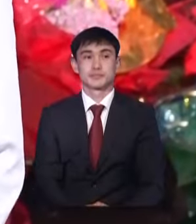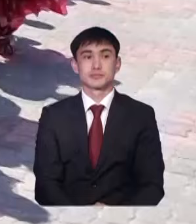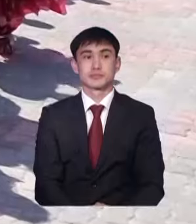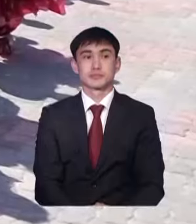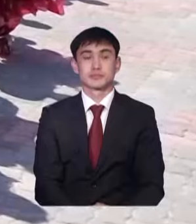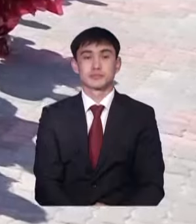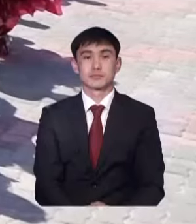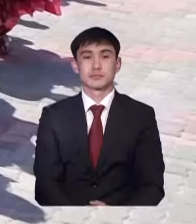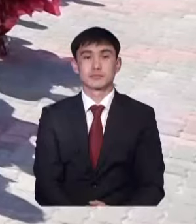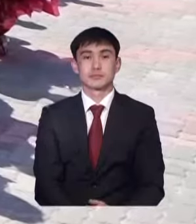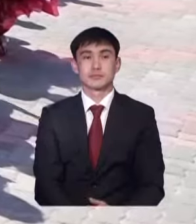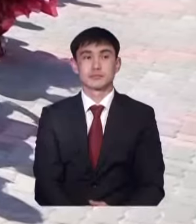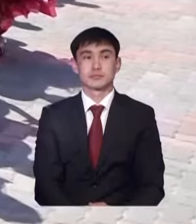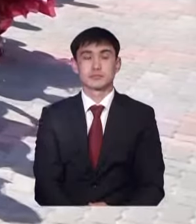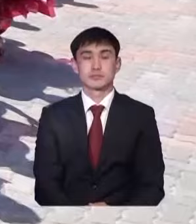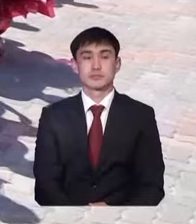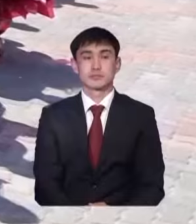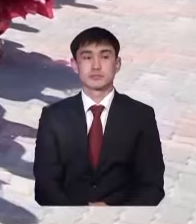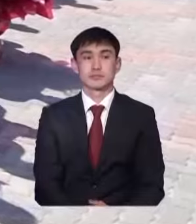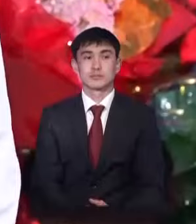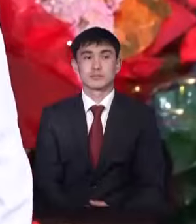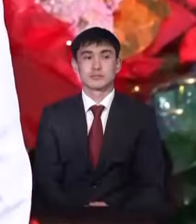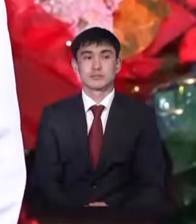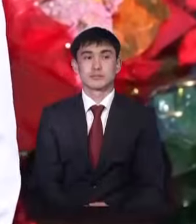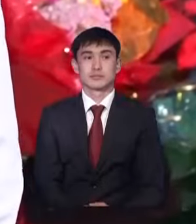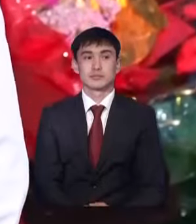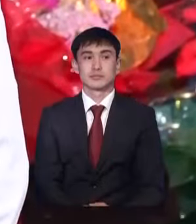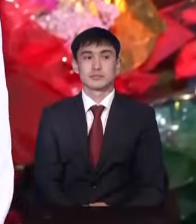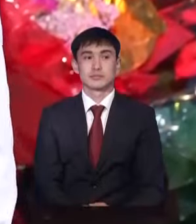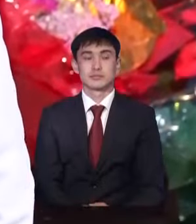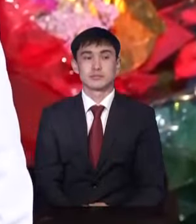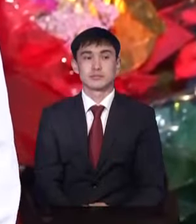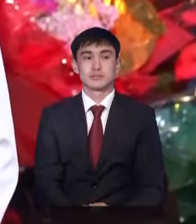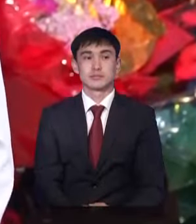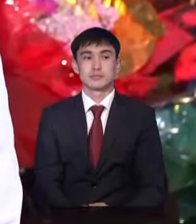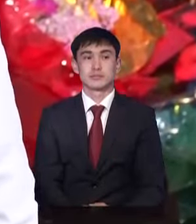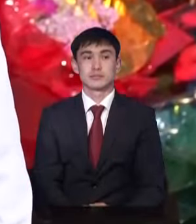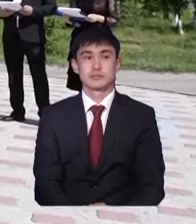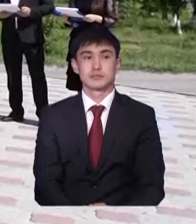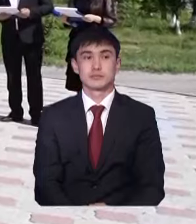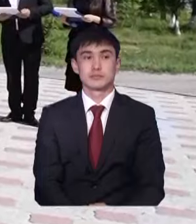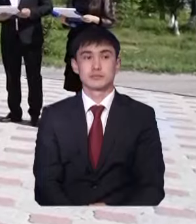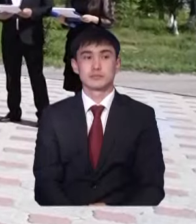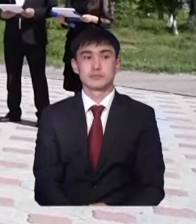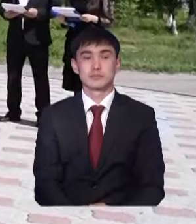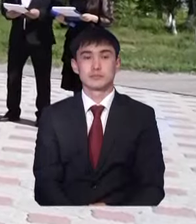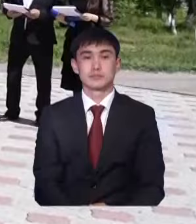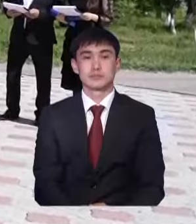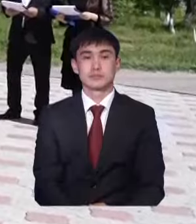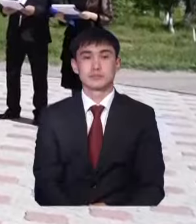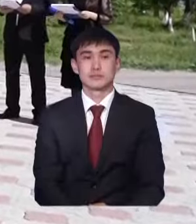ағасын. Ақиланған ашумен ақтарды асқар сабасын. Тастар туын шапшуын қарасам қайыран